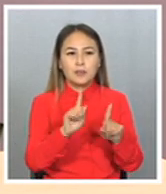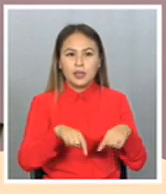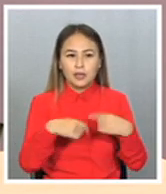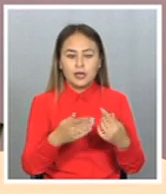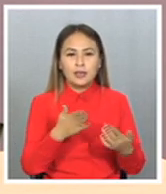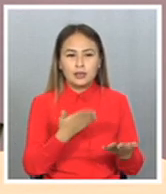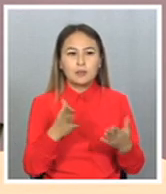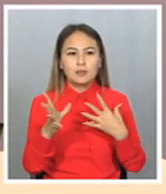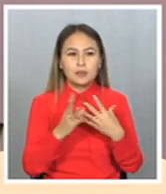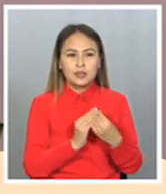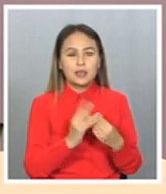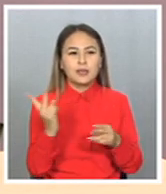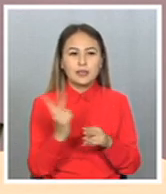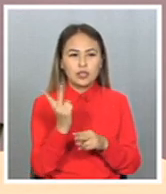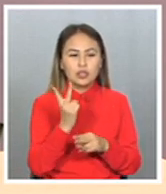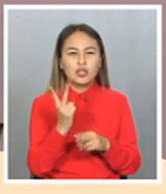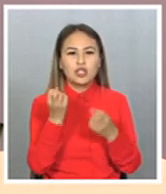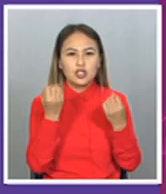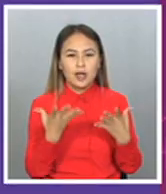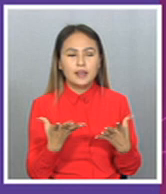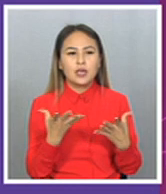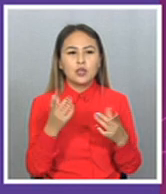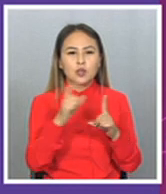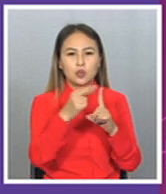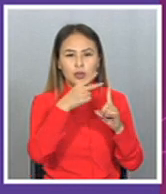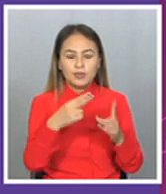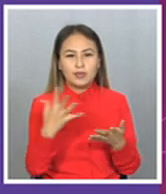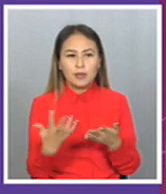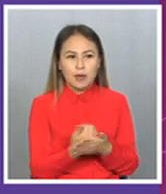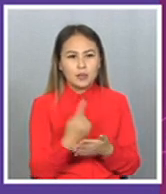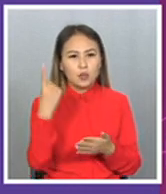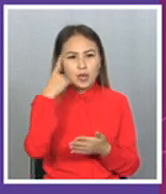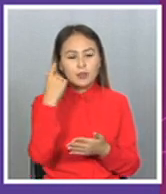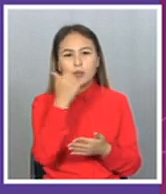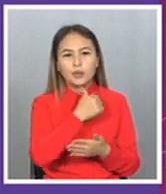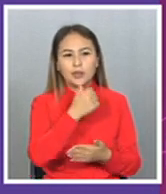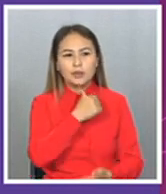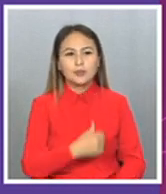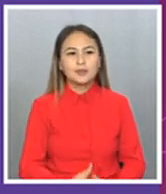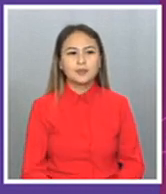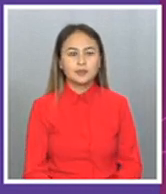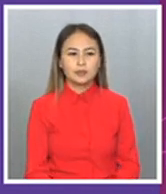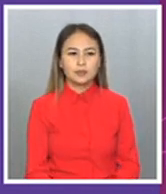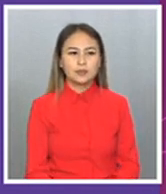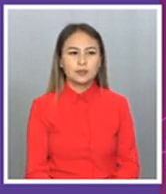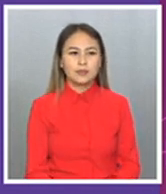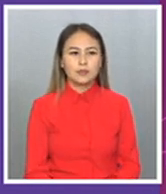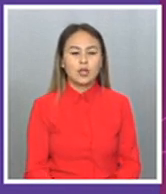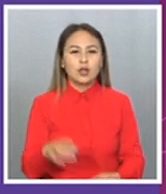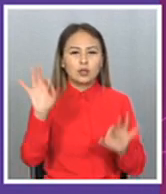енді екінші жай сөйлемді табамыз. Ойланамыз. Күз